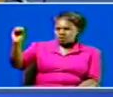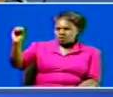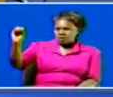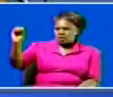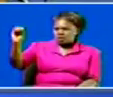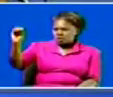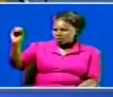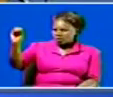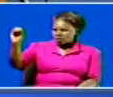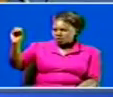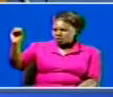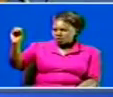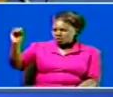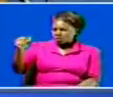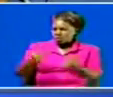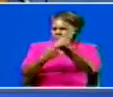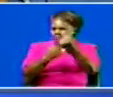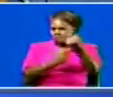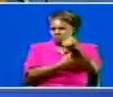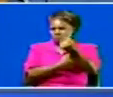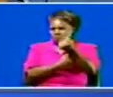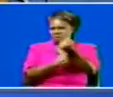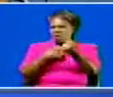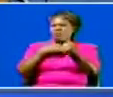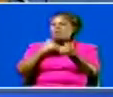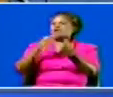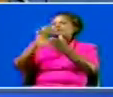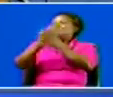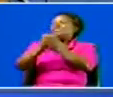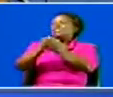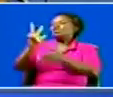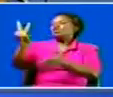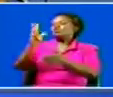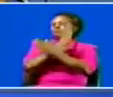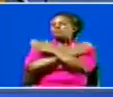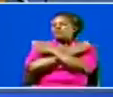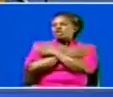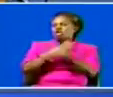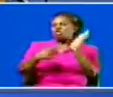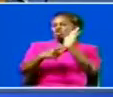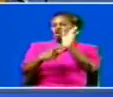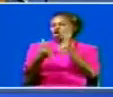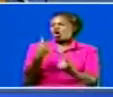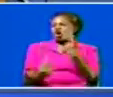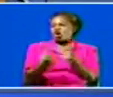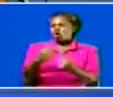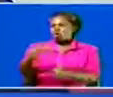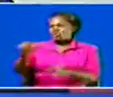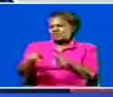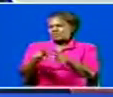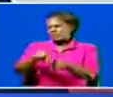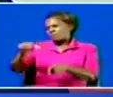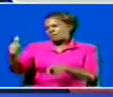wawili. Eh? Mafans. Okay, Peter now. Kuna Samura marafiki wa ure anasema show ni moto. Uh-huh. Kuna Ribareta